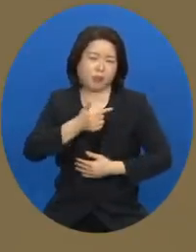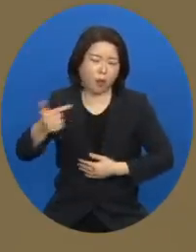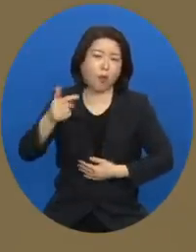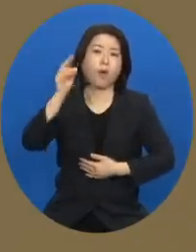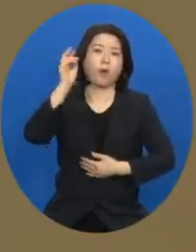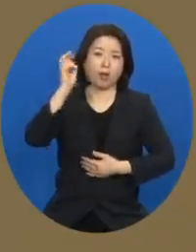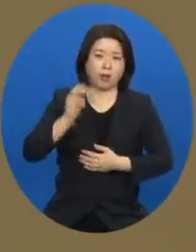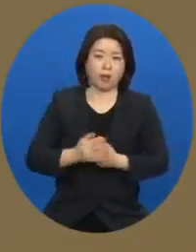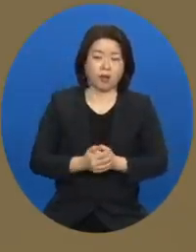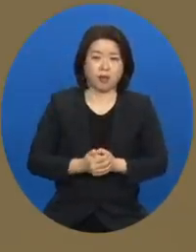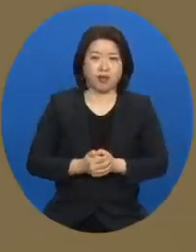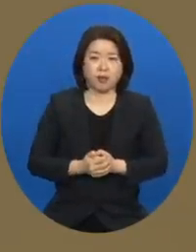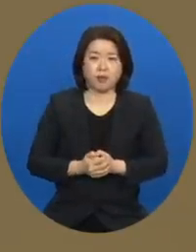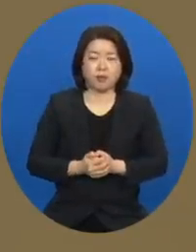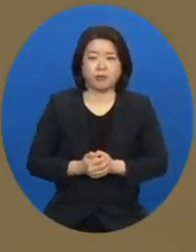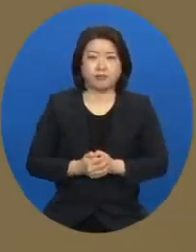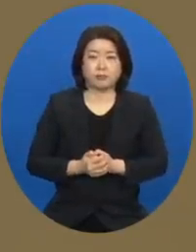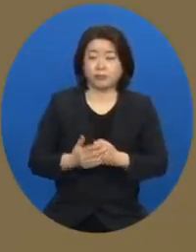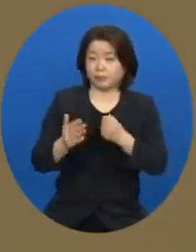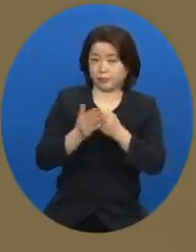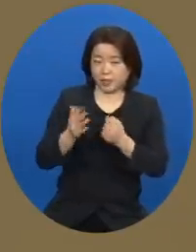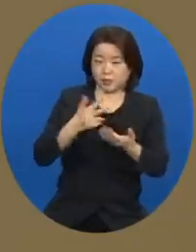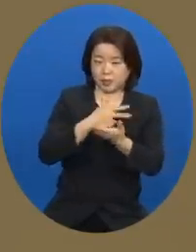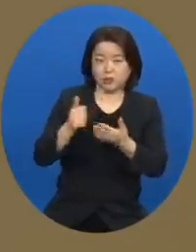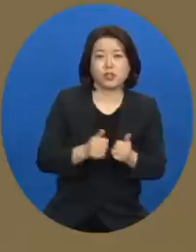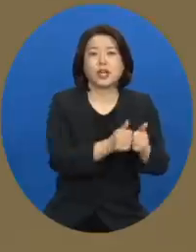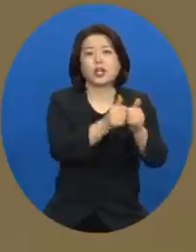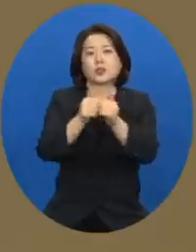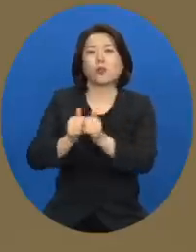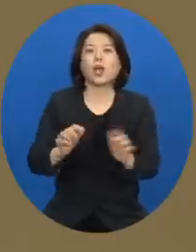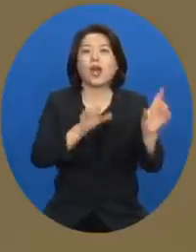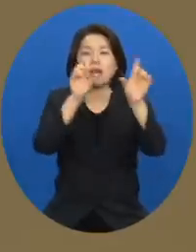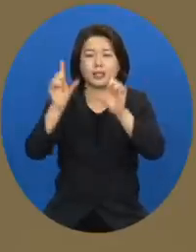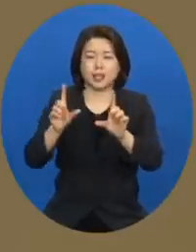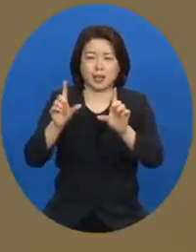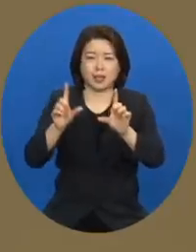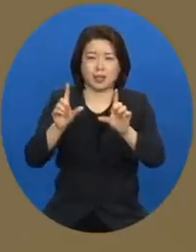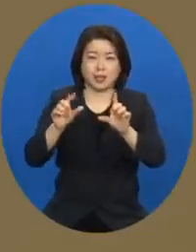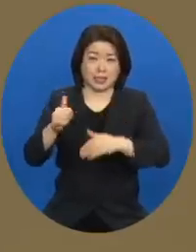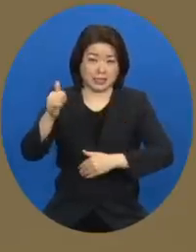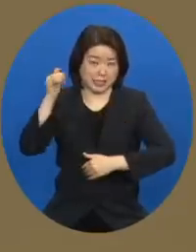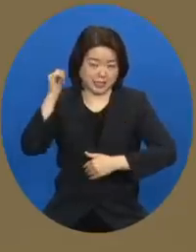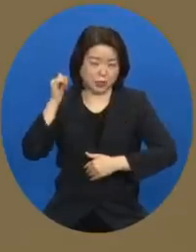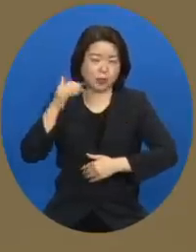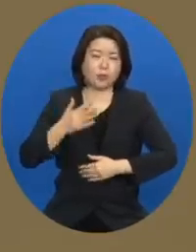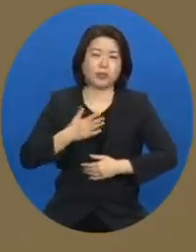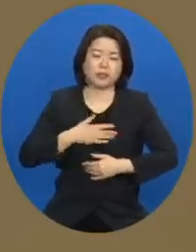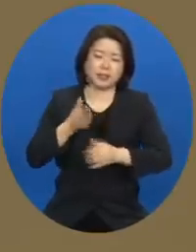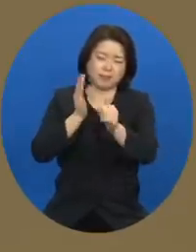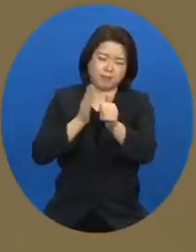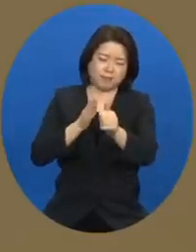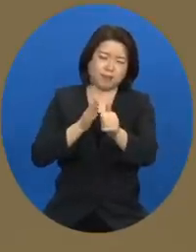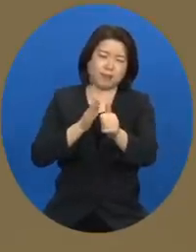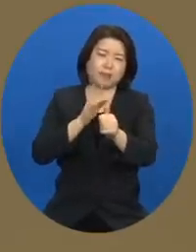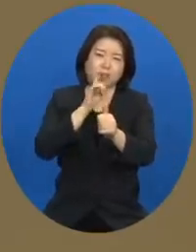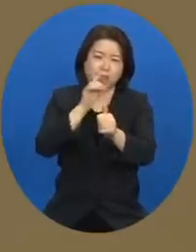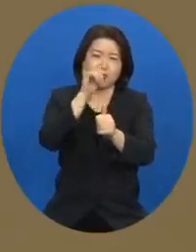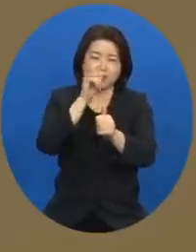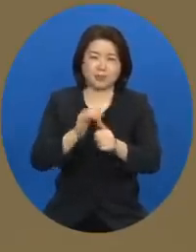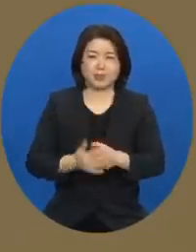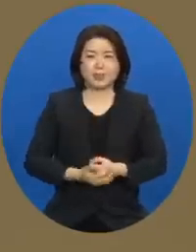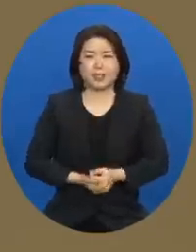되겠습니까? 그래서 주님과 동행하는 삶을 살자고 그렇게 권해드리는 겁니다.